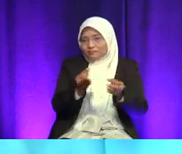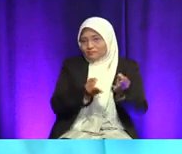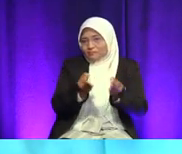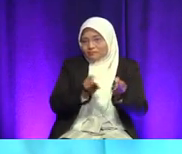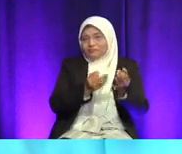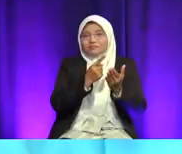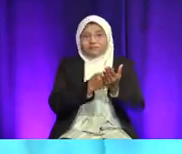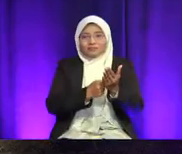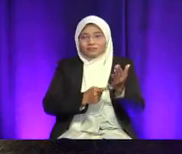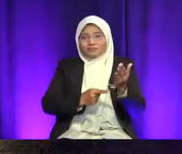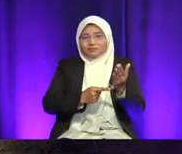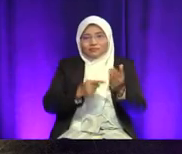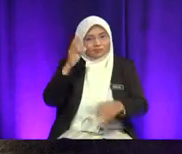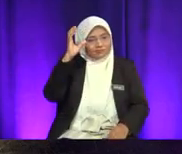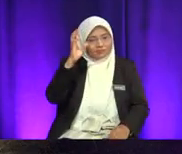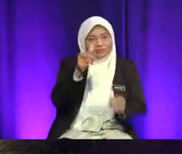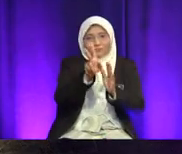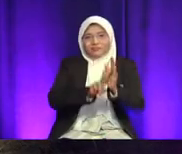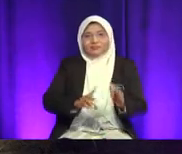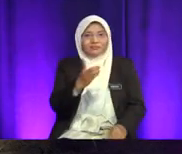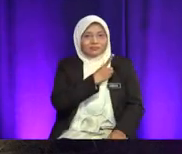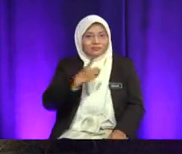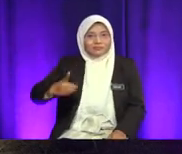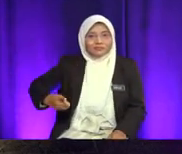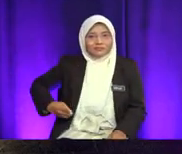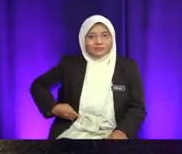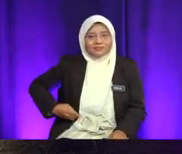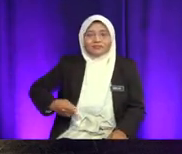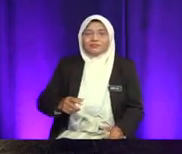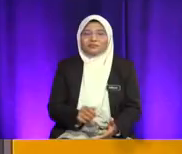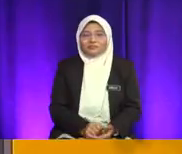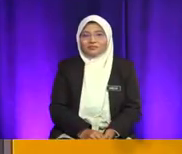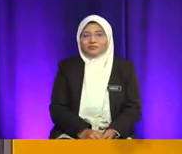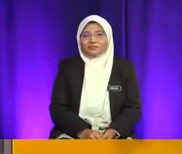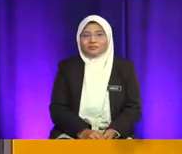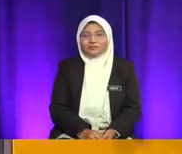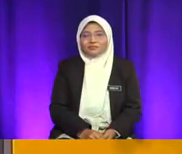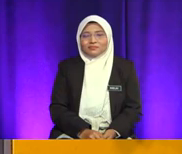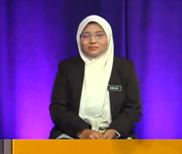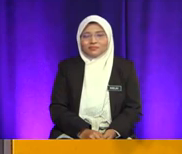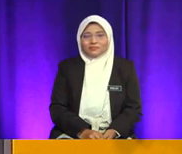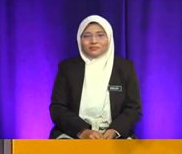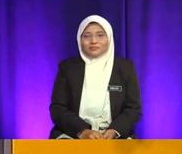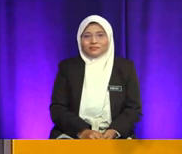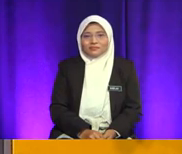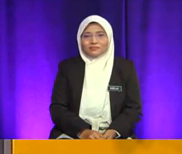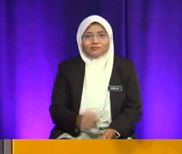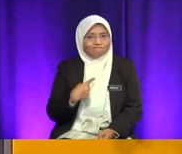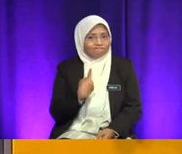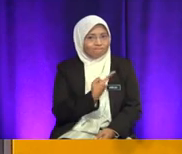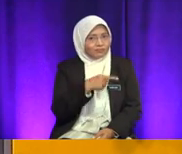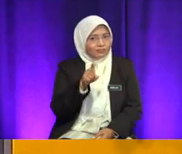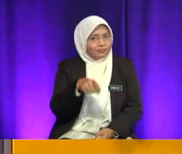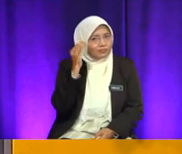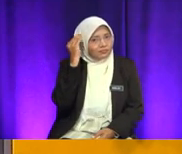itu sendiri silakan Baiklah Dina sebelum kita mempelajari lebih mendalam tentang kedaulatan negara kita perlu tahu dahulu